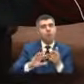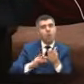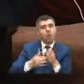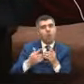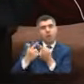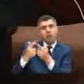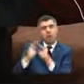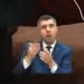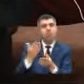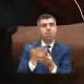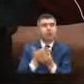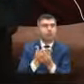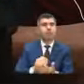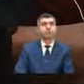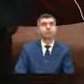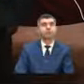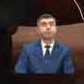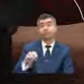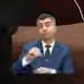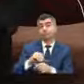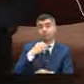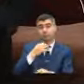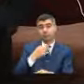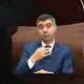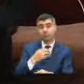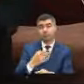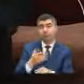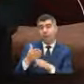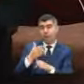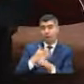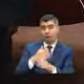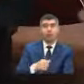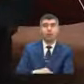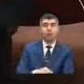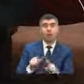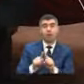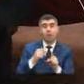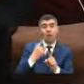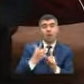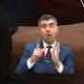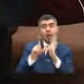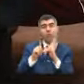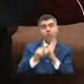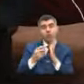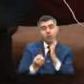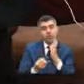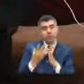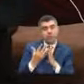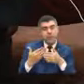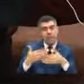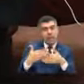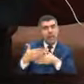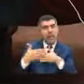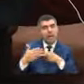كل الملفات. كما اشرت له ايضا هناك ميثاق الاستثمار اللي غادي يخرج حاليا اللي تم